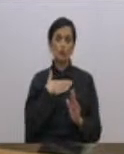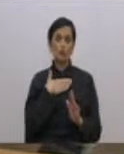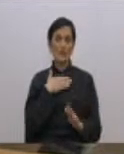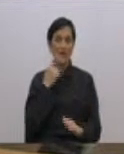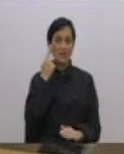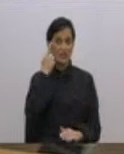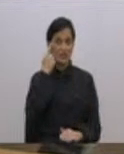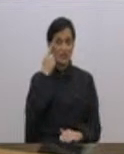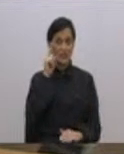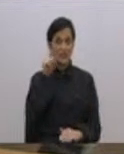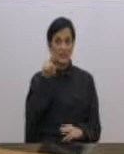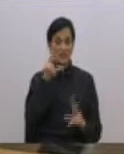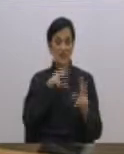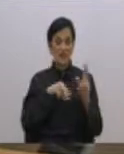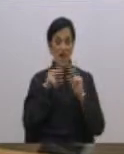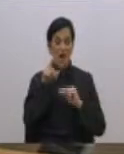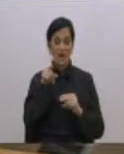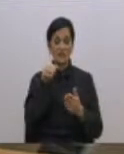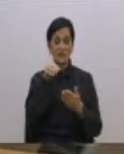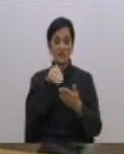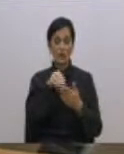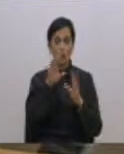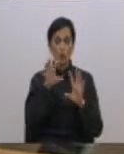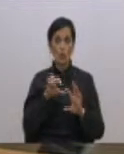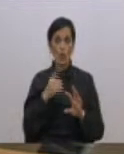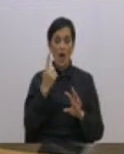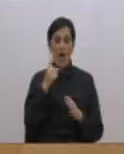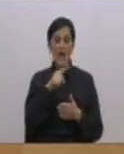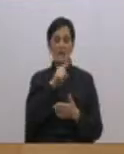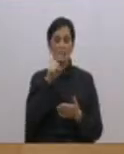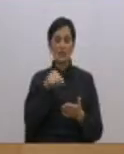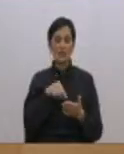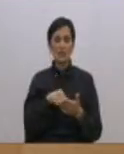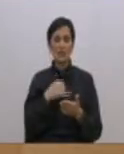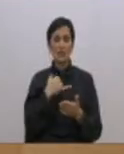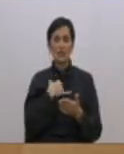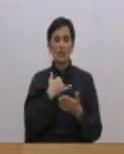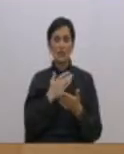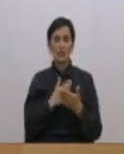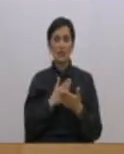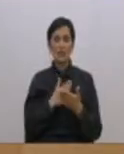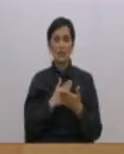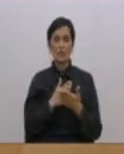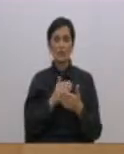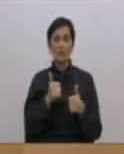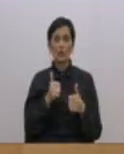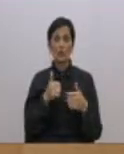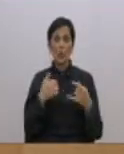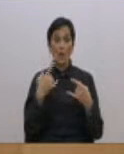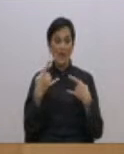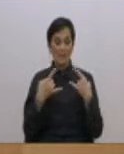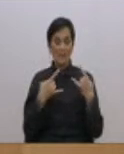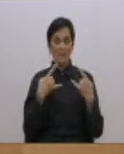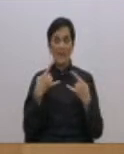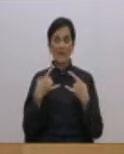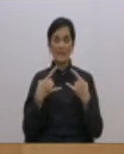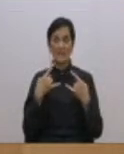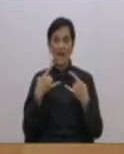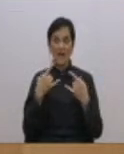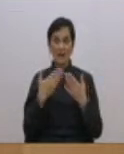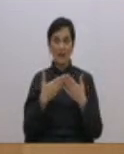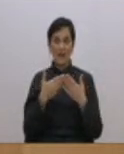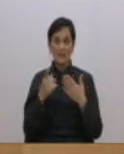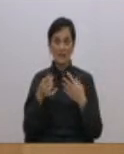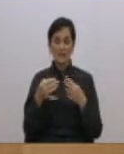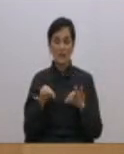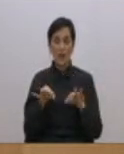ინიციატივაც გათვალისწინებულია ამ კოდექსში. ერთი კითხვა აქვს, აი როგორც ტელევიზორი არის ხომ დაშვებული, ხო,